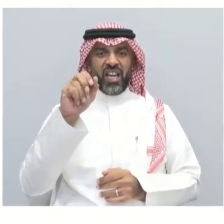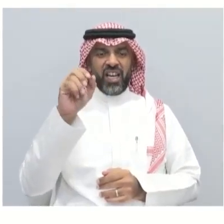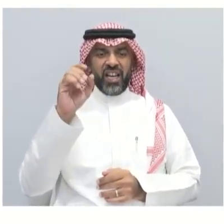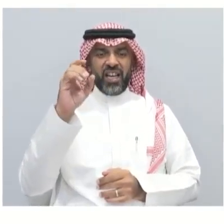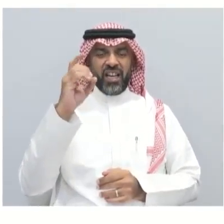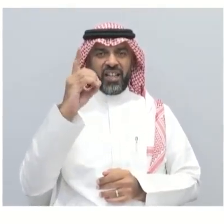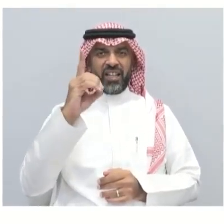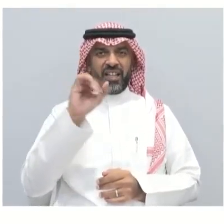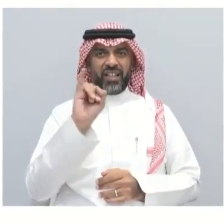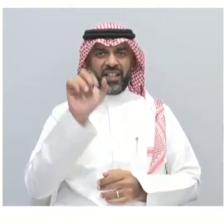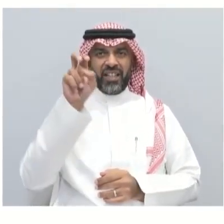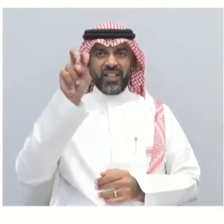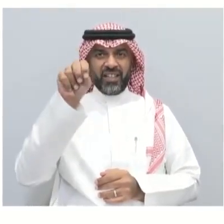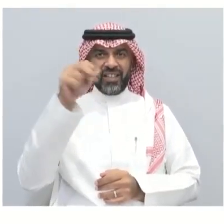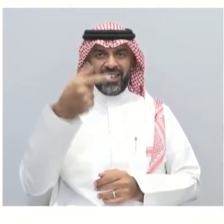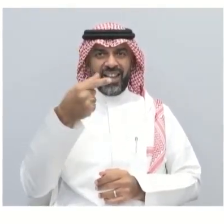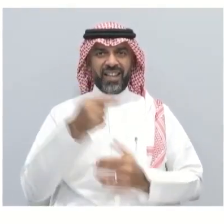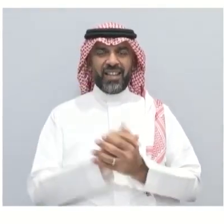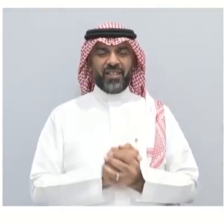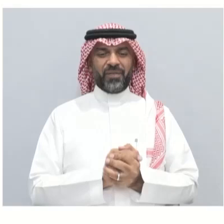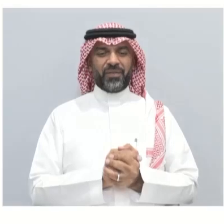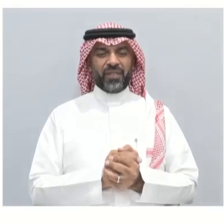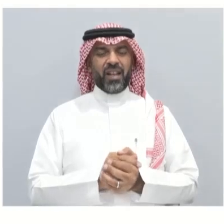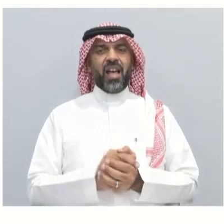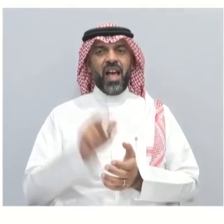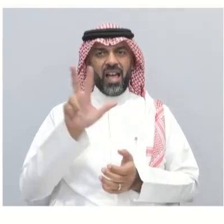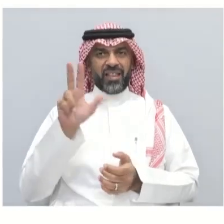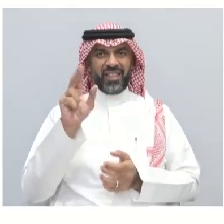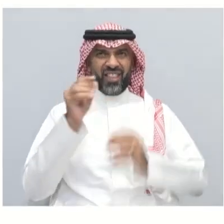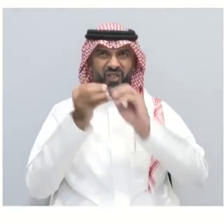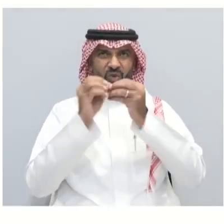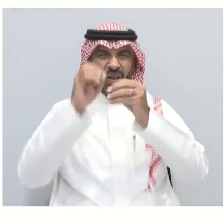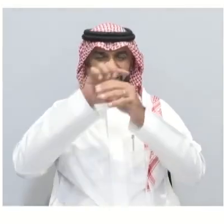نقصد به ماذا احسنتم التظليل